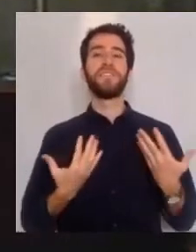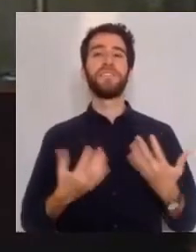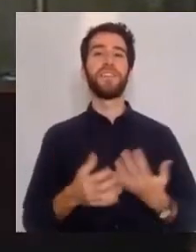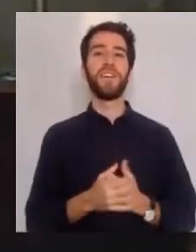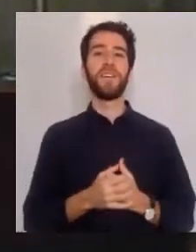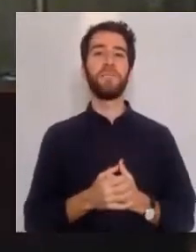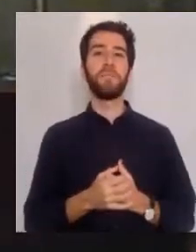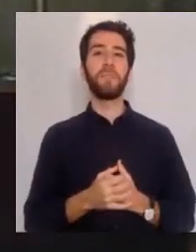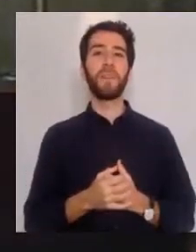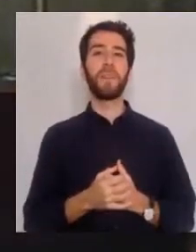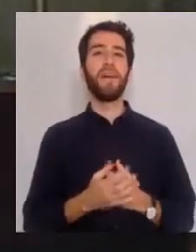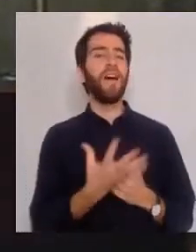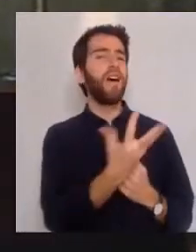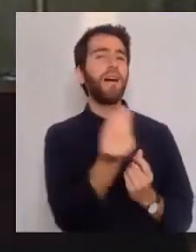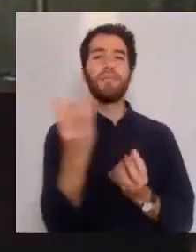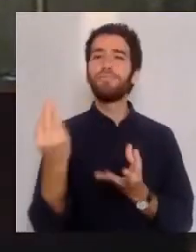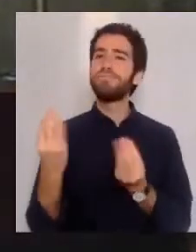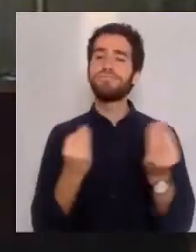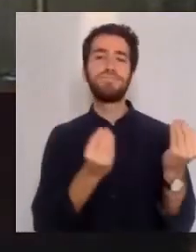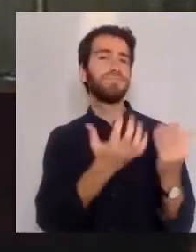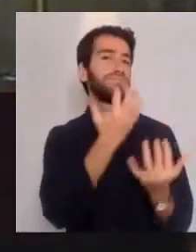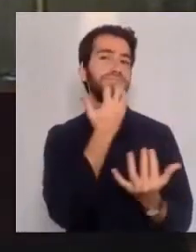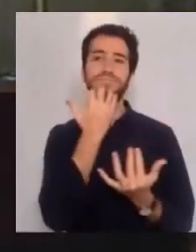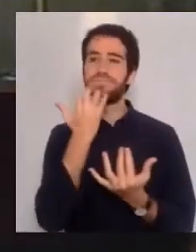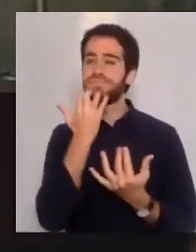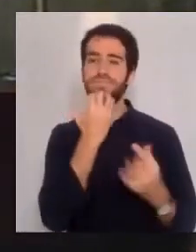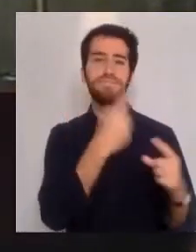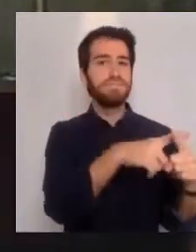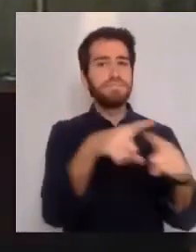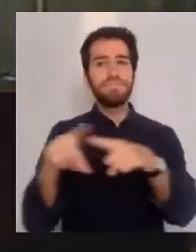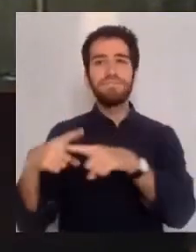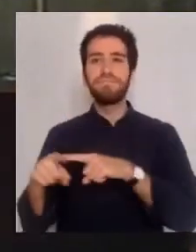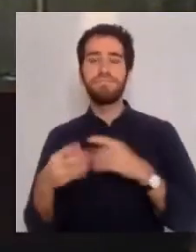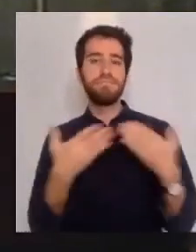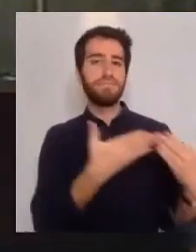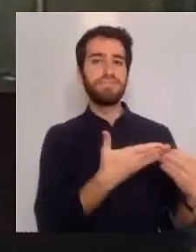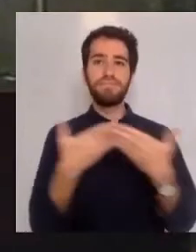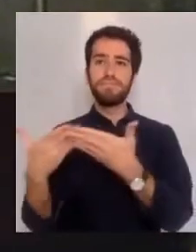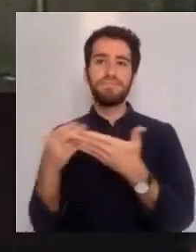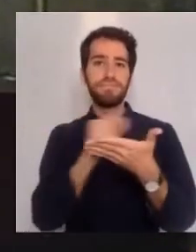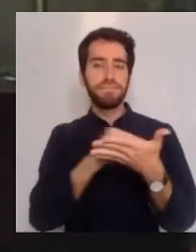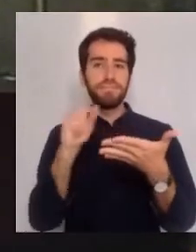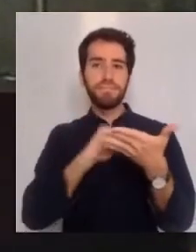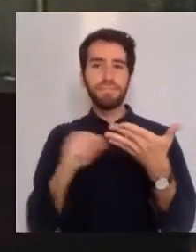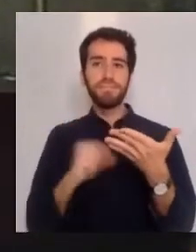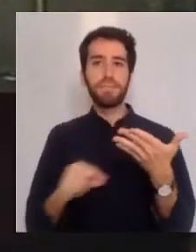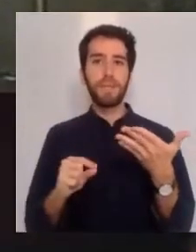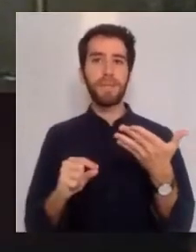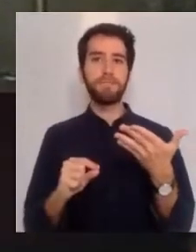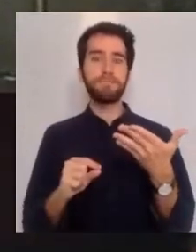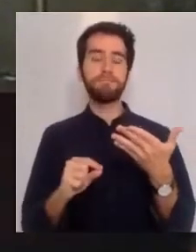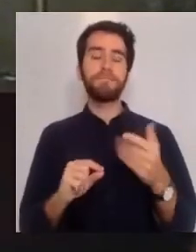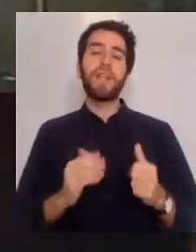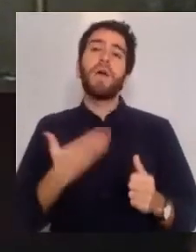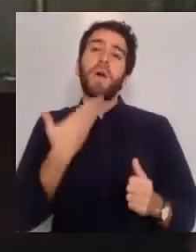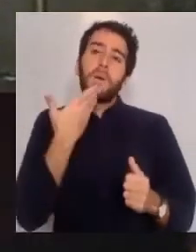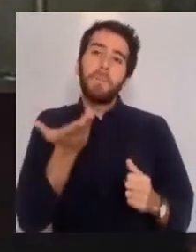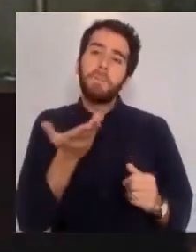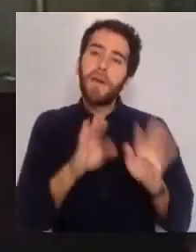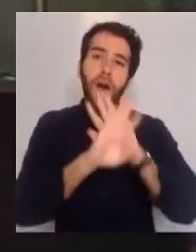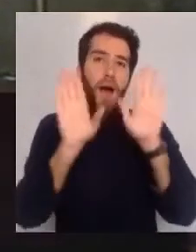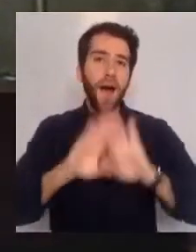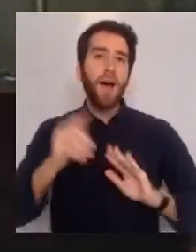N'hi ha molts més signes reveladors de la resurrecció de Jesucrist. però deixeu-me acabar avui amb